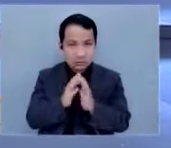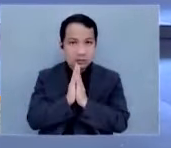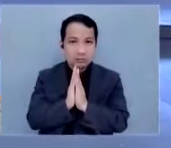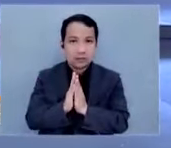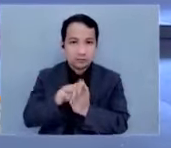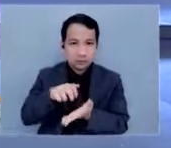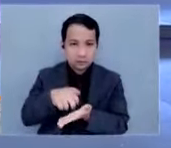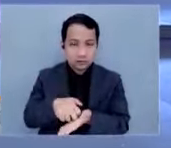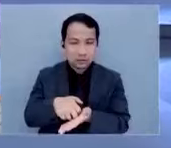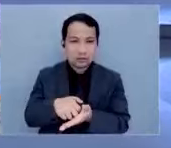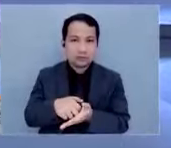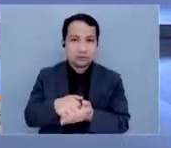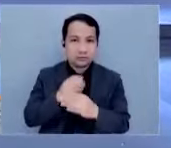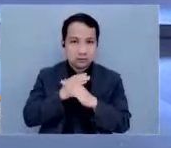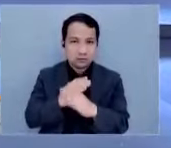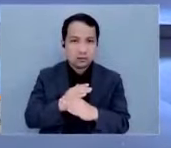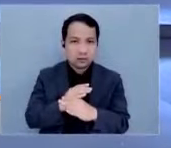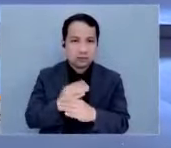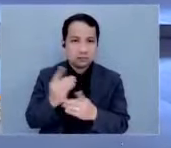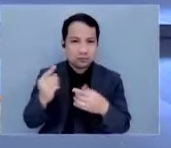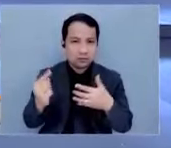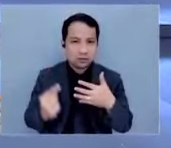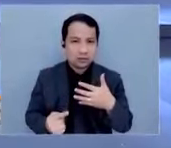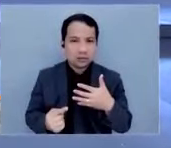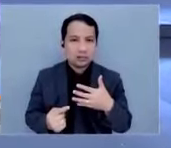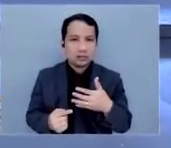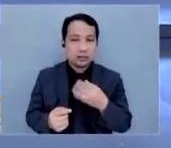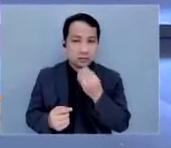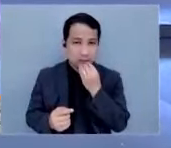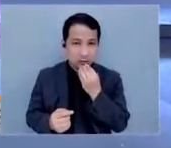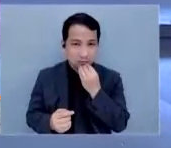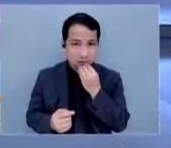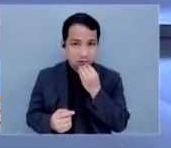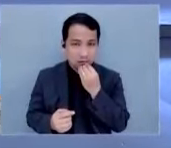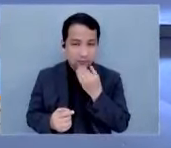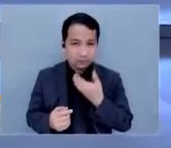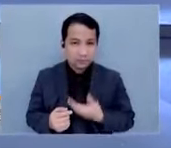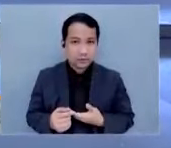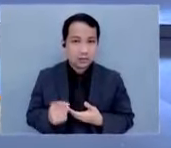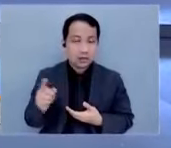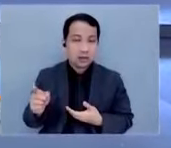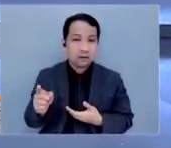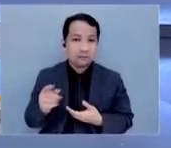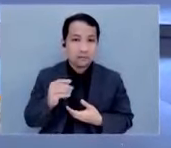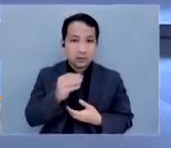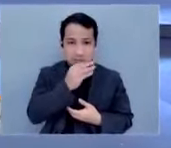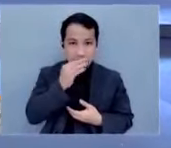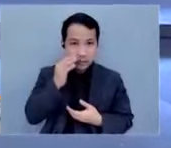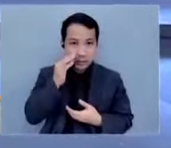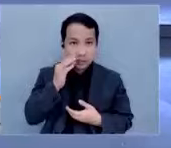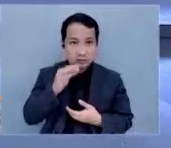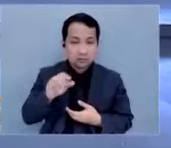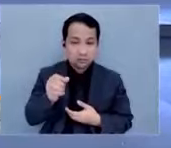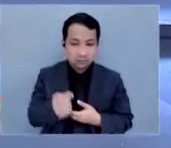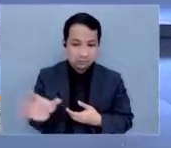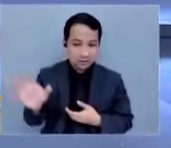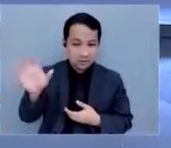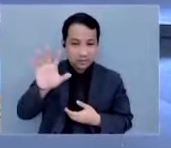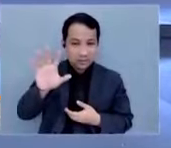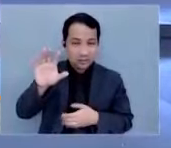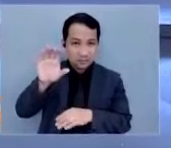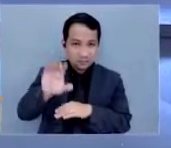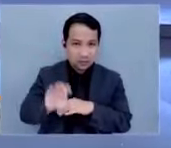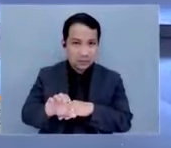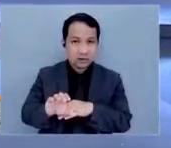pag-iwas sa maraming bagay tulad ng pagkain ang ating mga kapatid na Muslim mula pagsikat hanggang sa paglubog ng